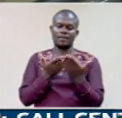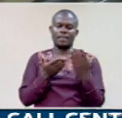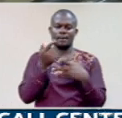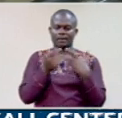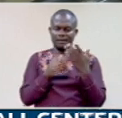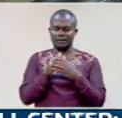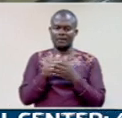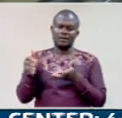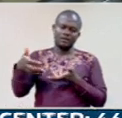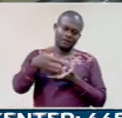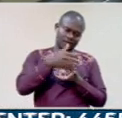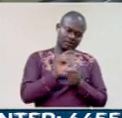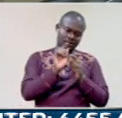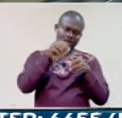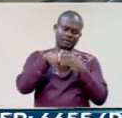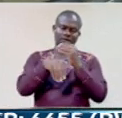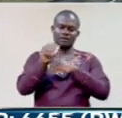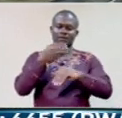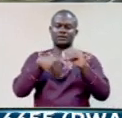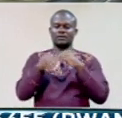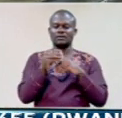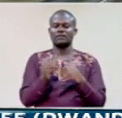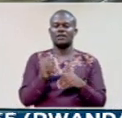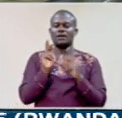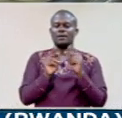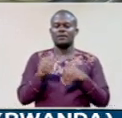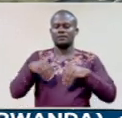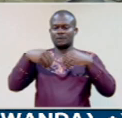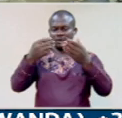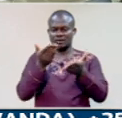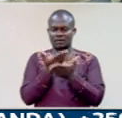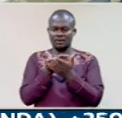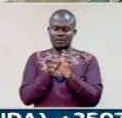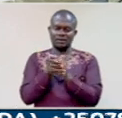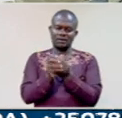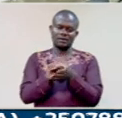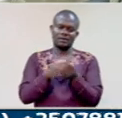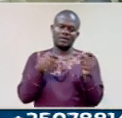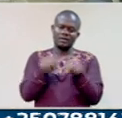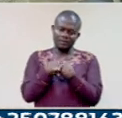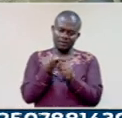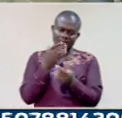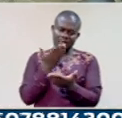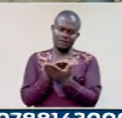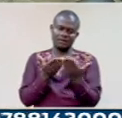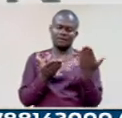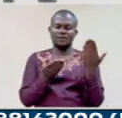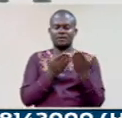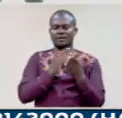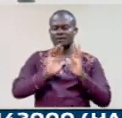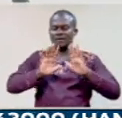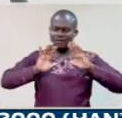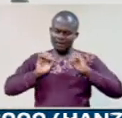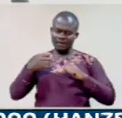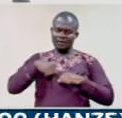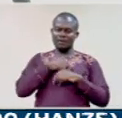ibintu ukabisarura ukabijyana wabigeza ku isoko abo biha ukabasaba ko bakaraba nk'uko babisabwa bakirinda